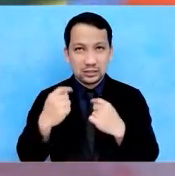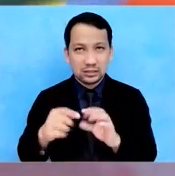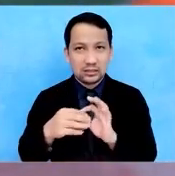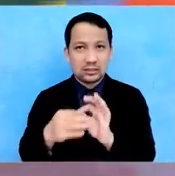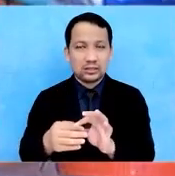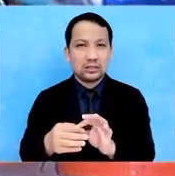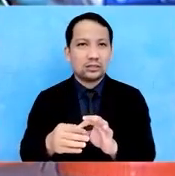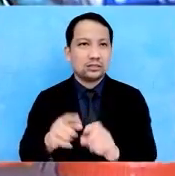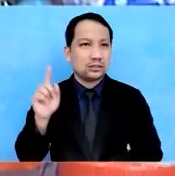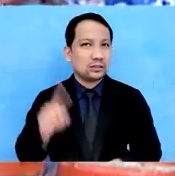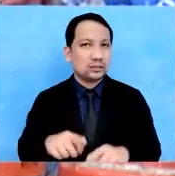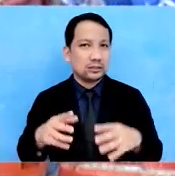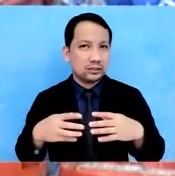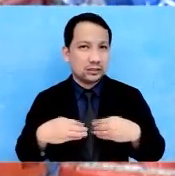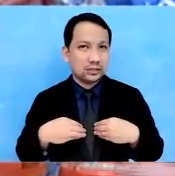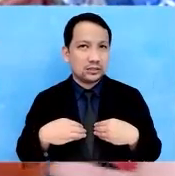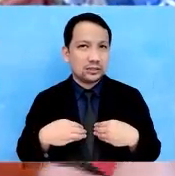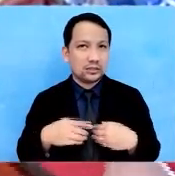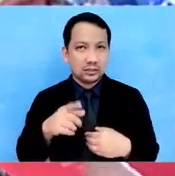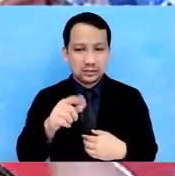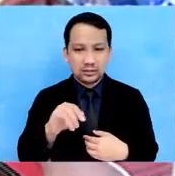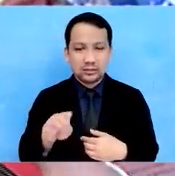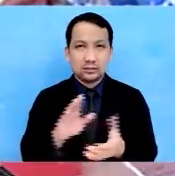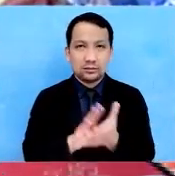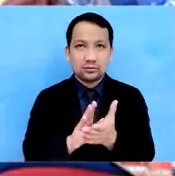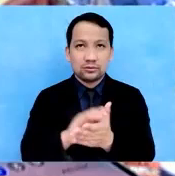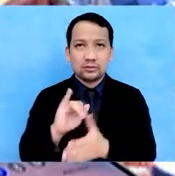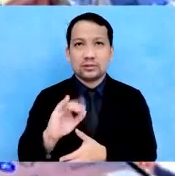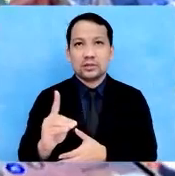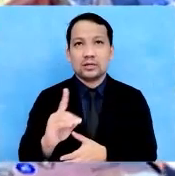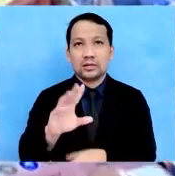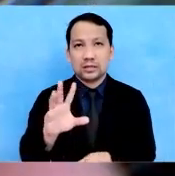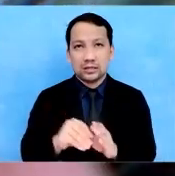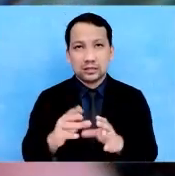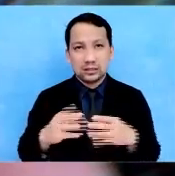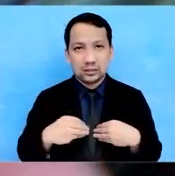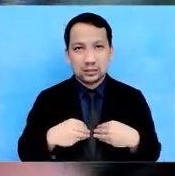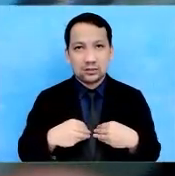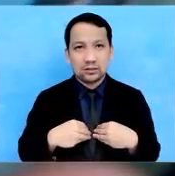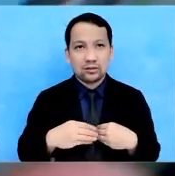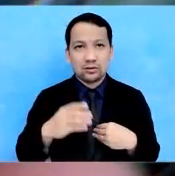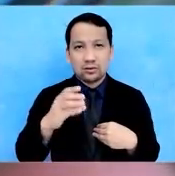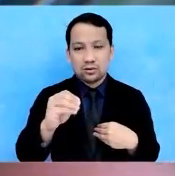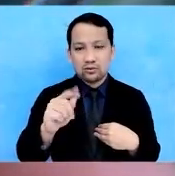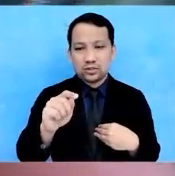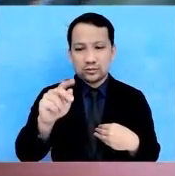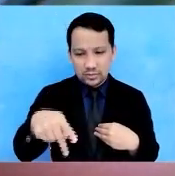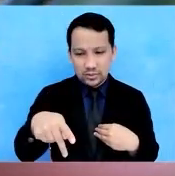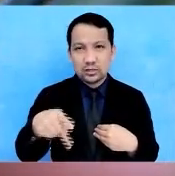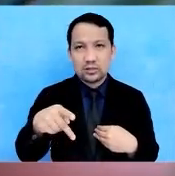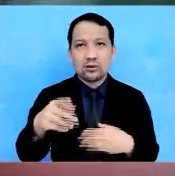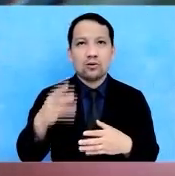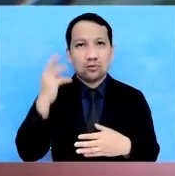di pa raw tinatanggap ang kanyang tenant school ID, pahirapan din anya makatanggap ng one-time password. Nag-alala na tuloy siya, lalo't